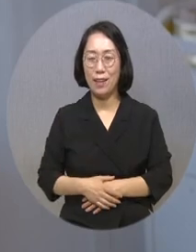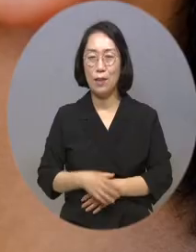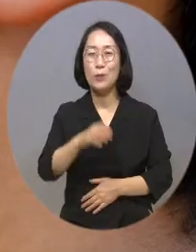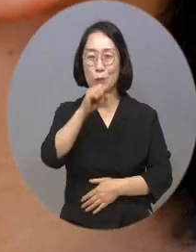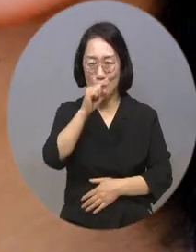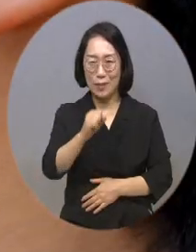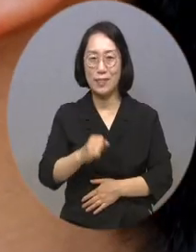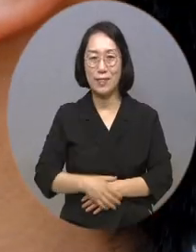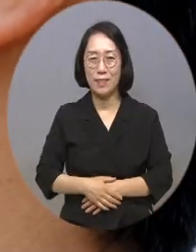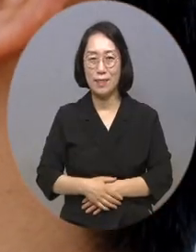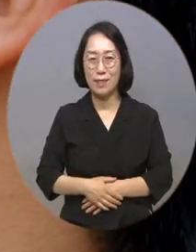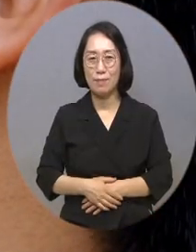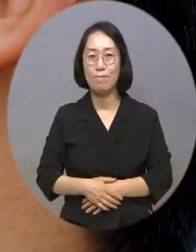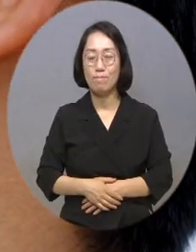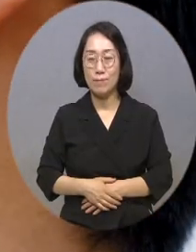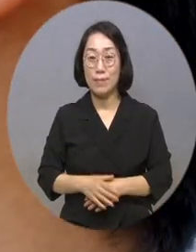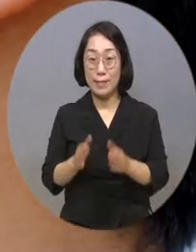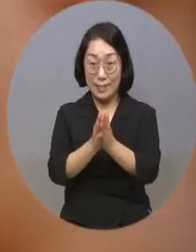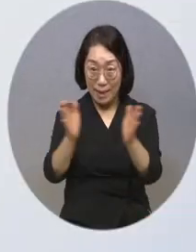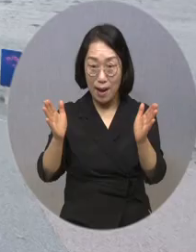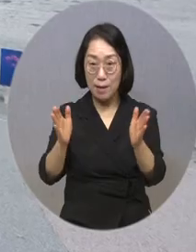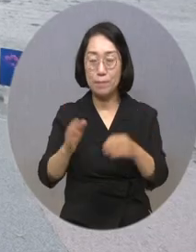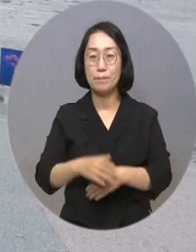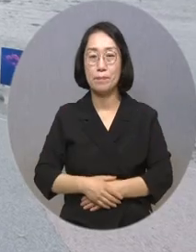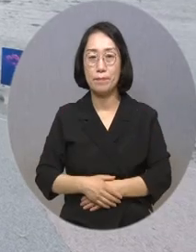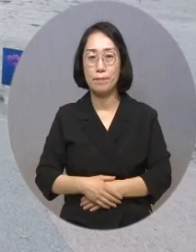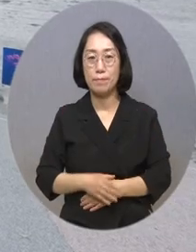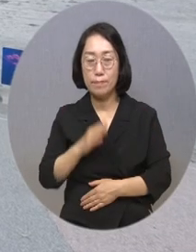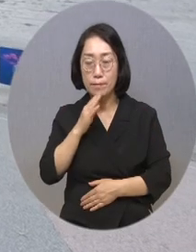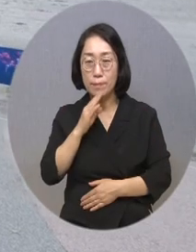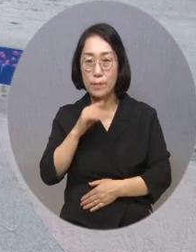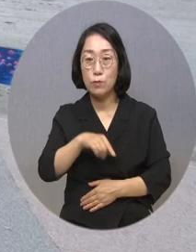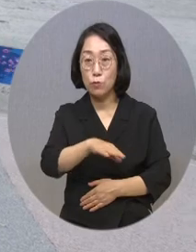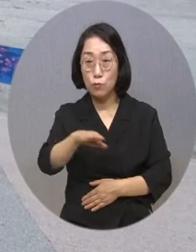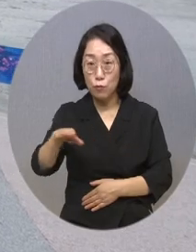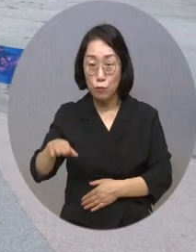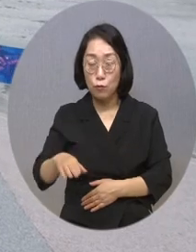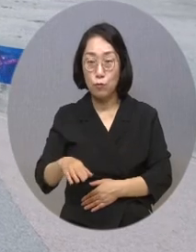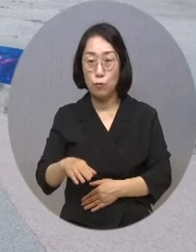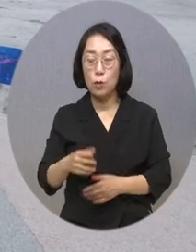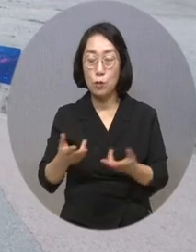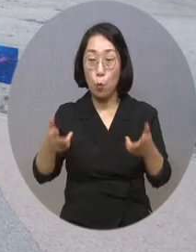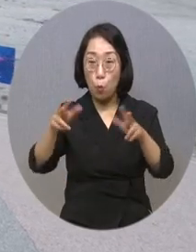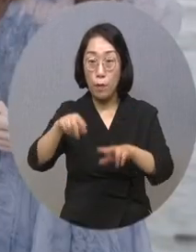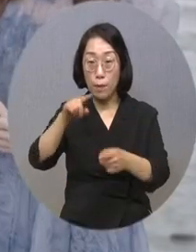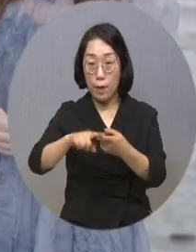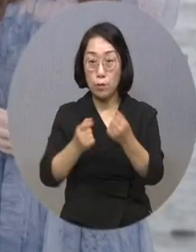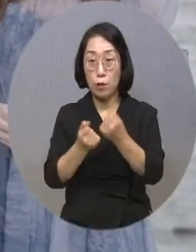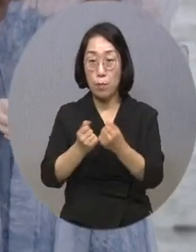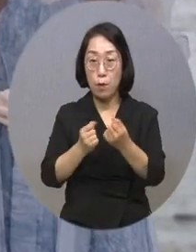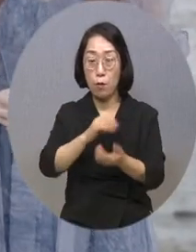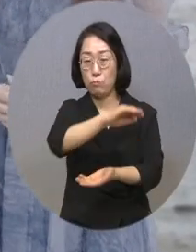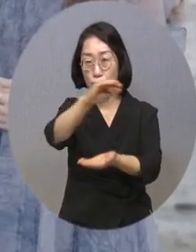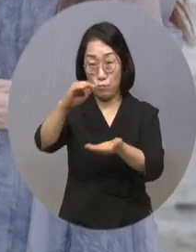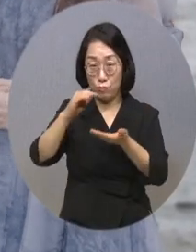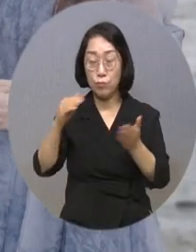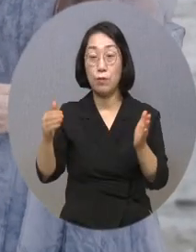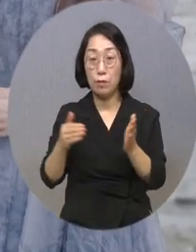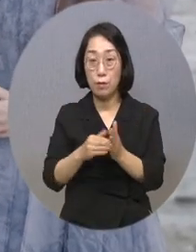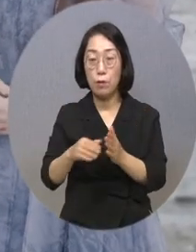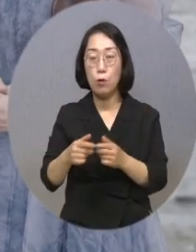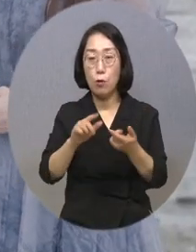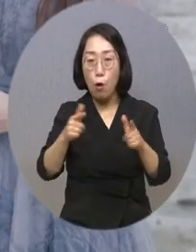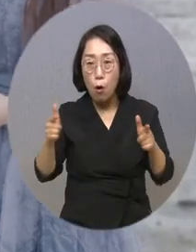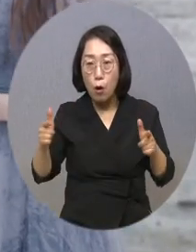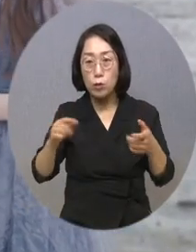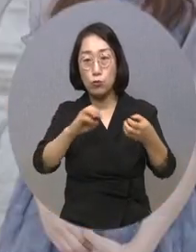좋았어요. 자, 썼다지 않습니다. 레디 액션! 자, 일단 낙지공원에 대해서 굉장히 사장님한테 설명 많이 들었는데 그니까요, 친절하게. 그거 말고도 지금 막 여러 가지 조형물이